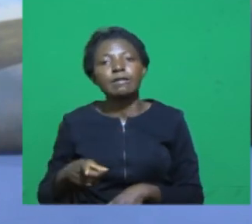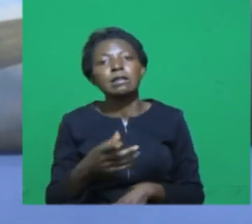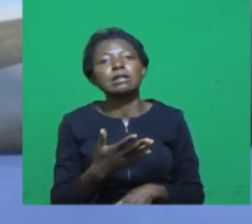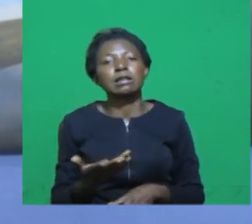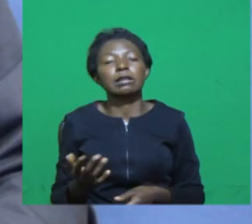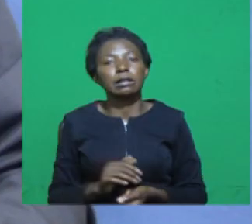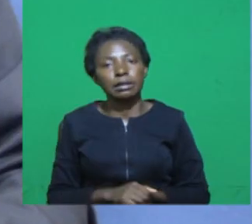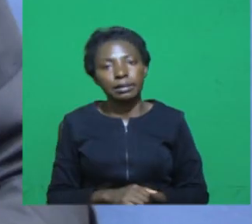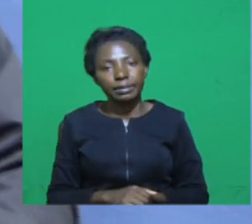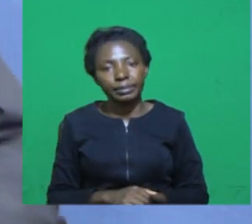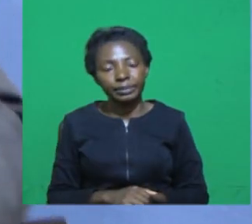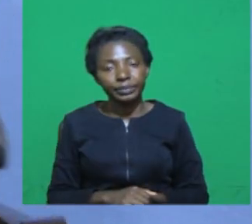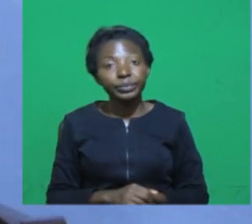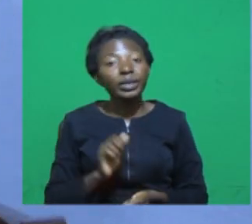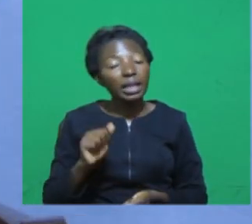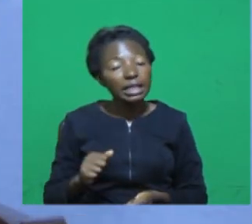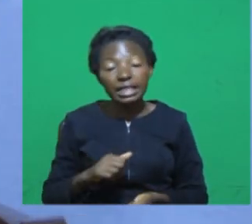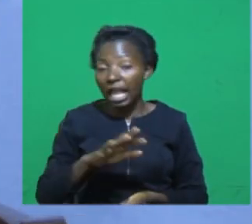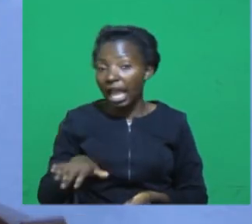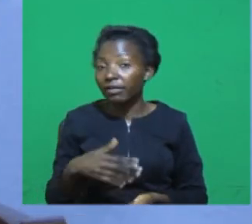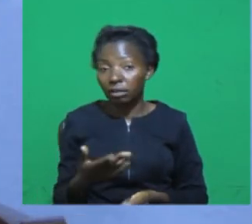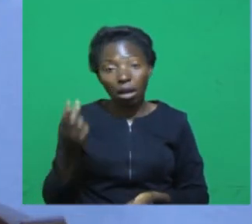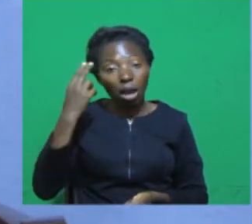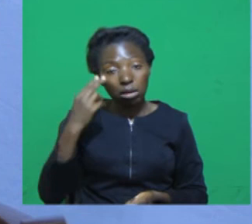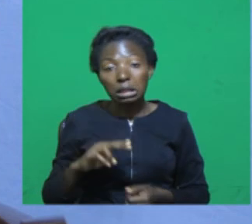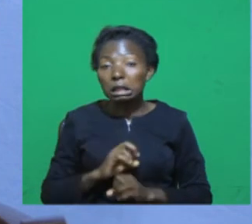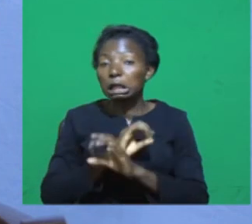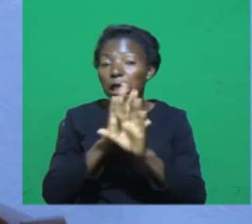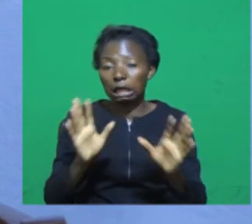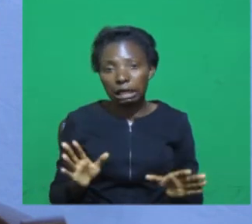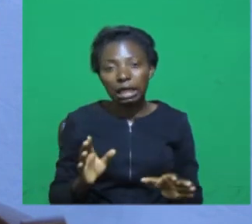isaiwe mashoko enyu. Zviri kunyatso indiriona zviri kujeka mufundisi kuti